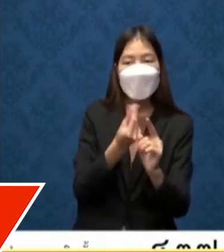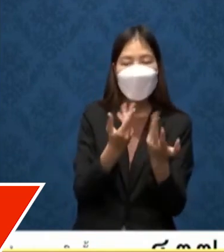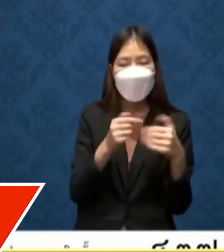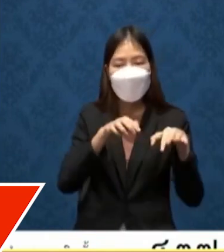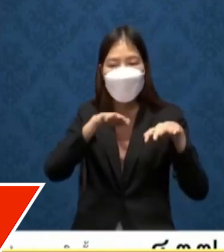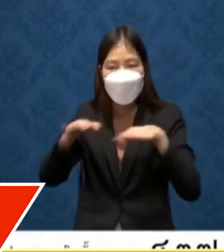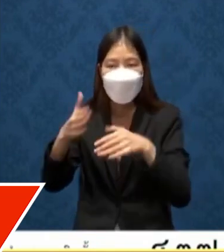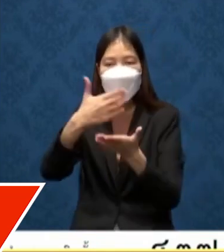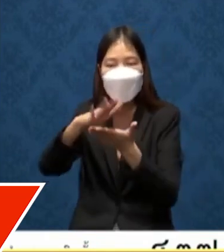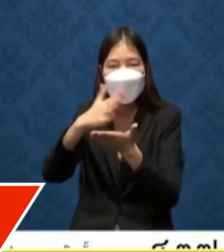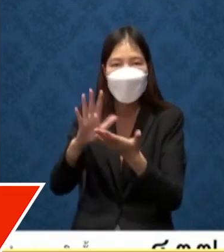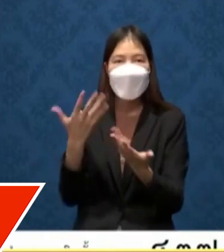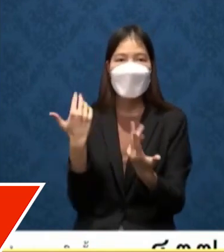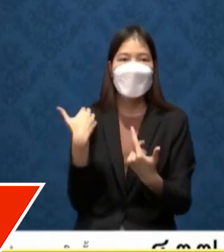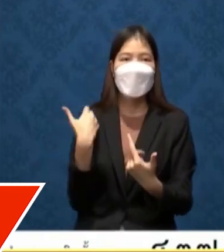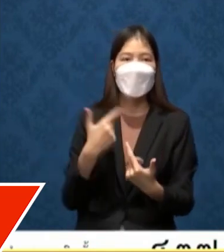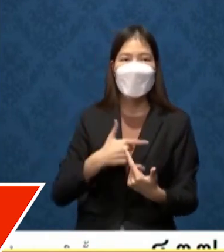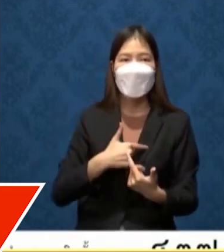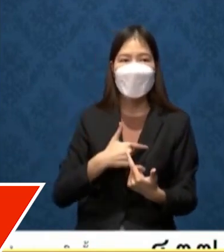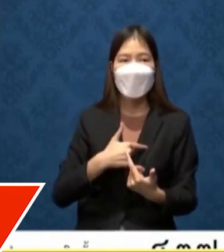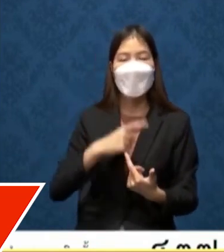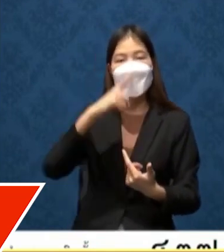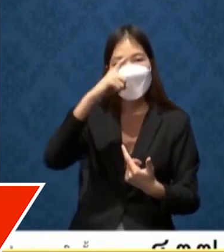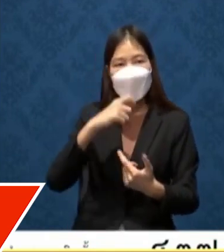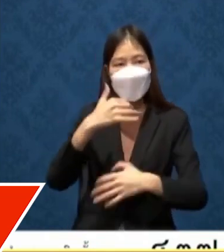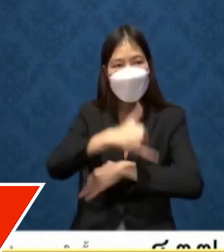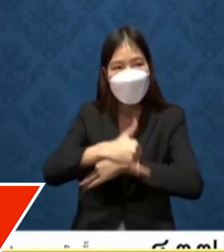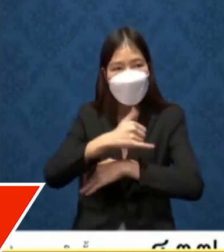ปลดล็อกเรื่องสัญชาติตามแนวทางกยศ